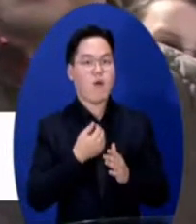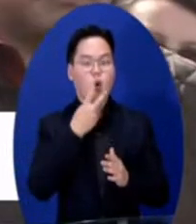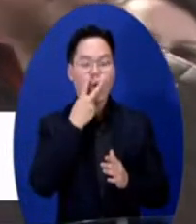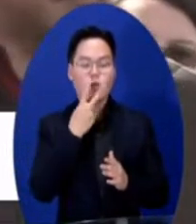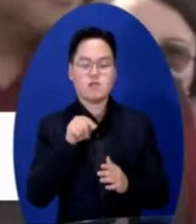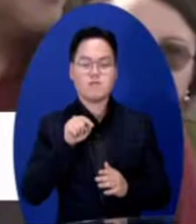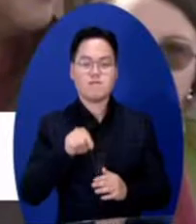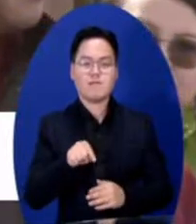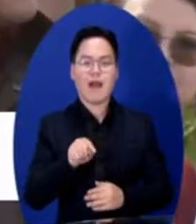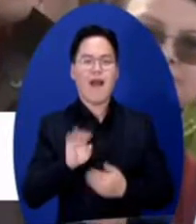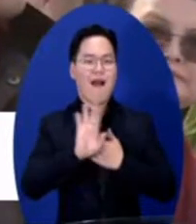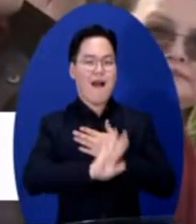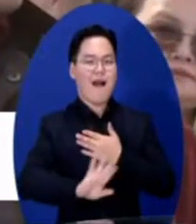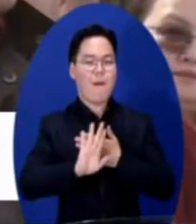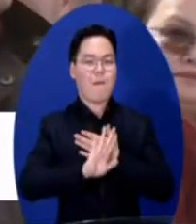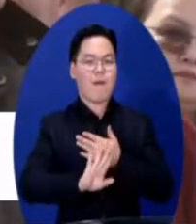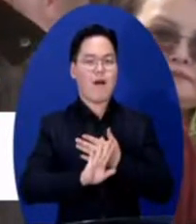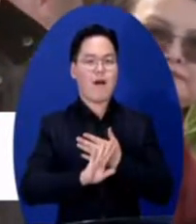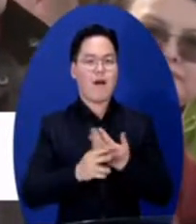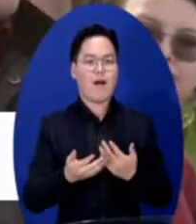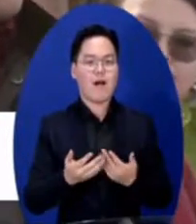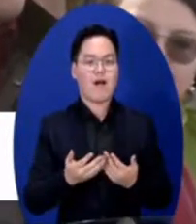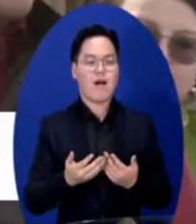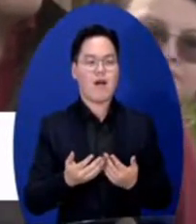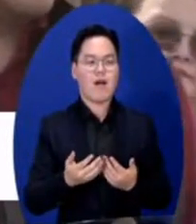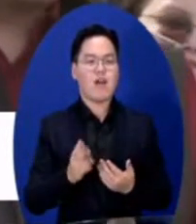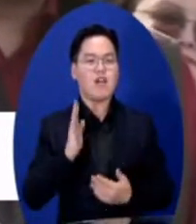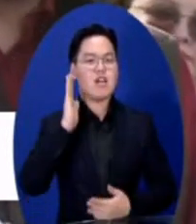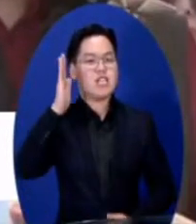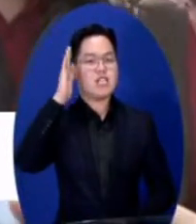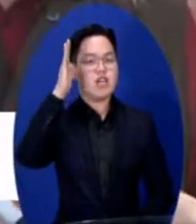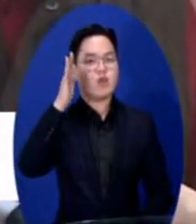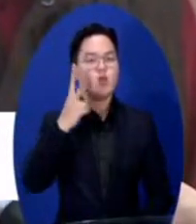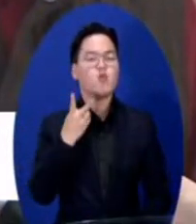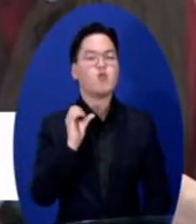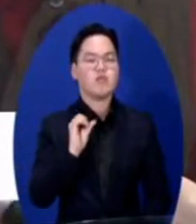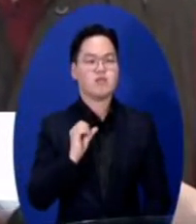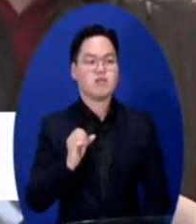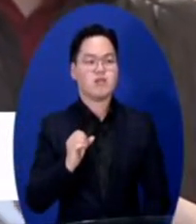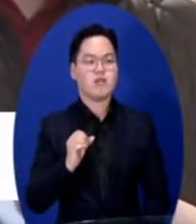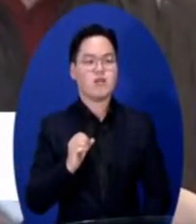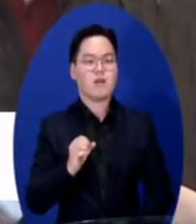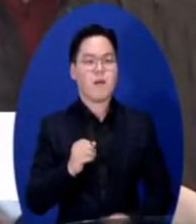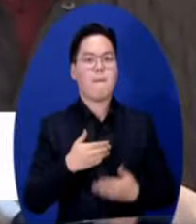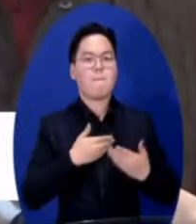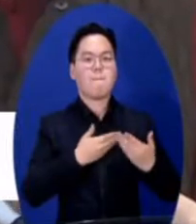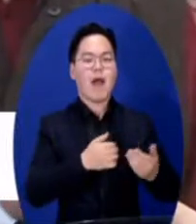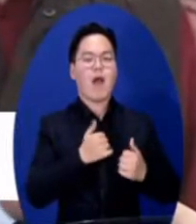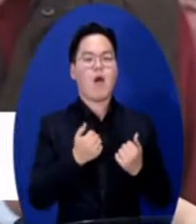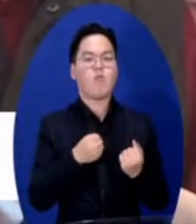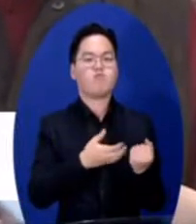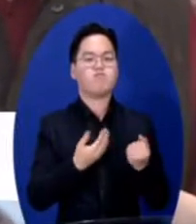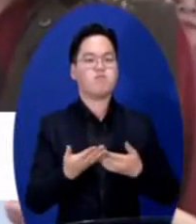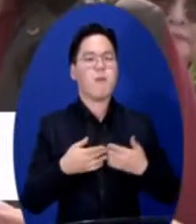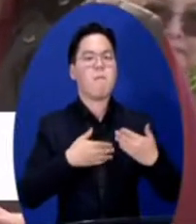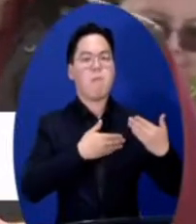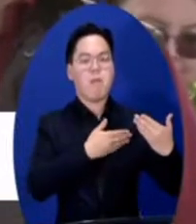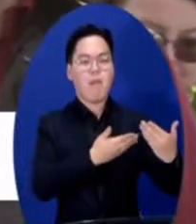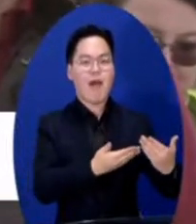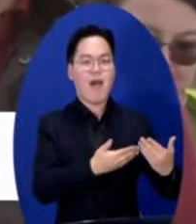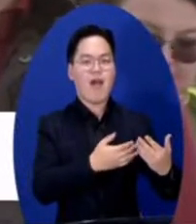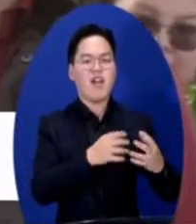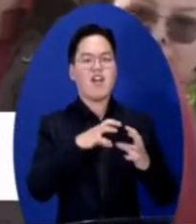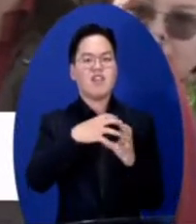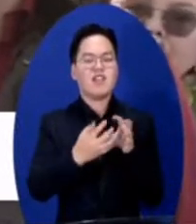болоод байна шүү дээ. Тэгэхээр энэ бүхнийг одоо хамгаалах. Тэгээд одоо хойч үедээ өвлүүлэн үлдэх дэлхийн нийтэд одоо